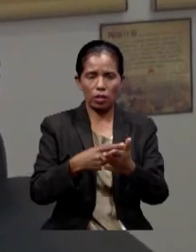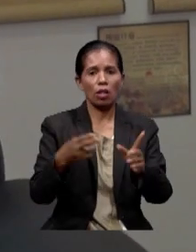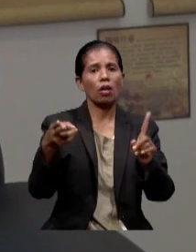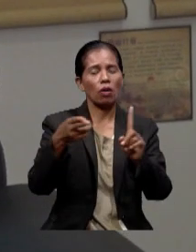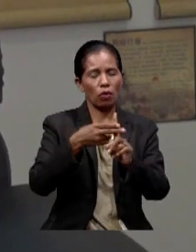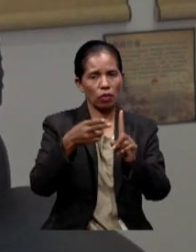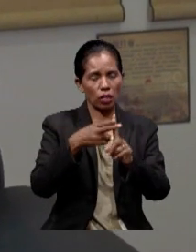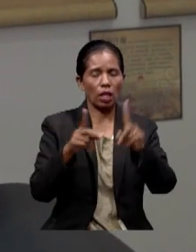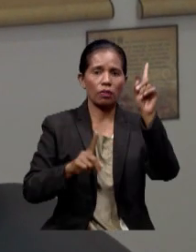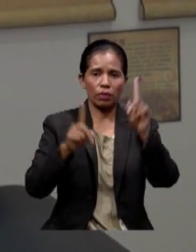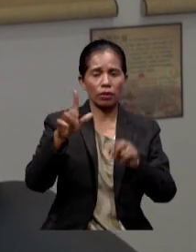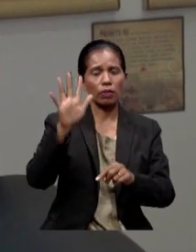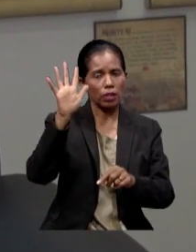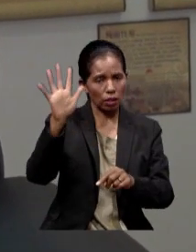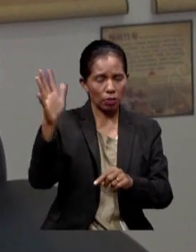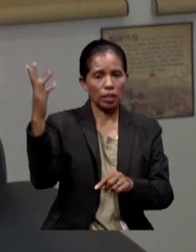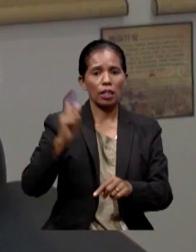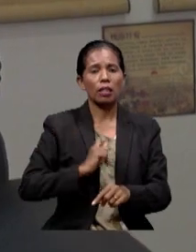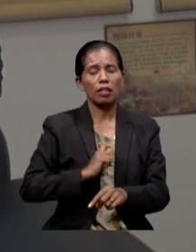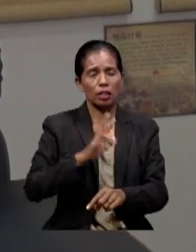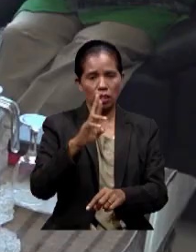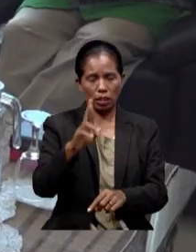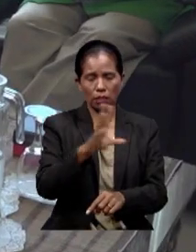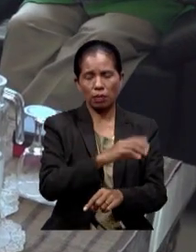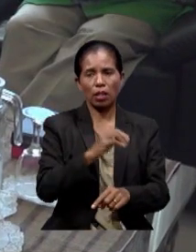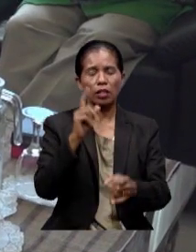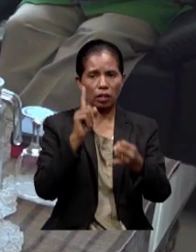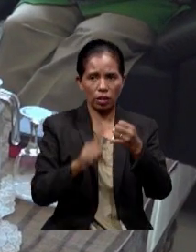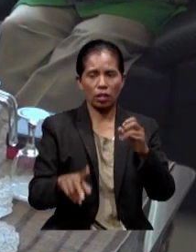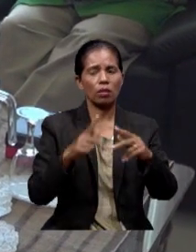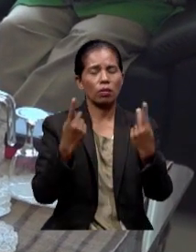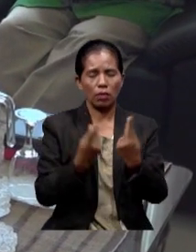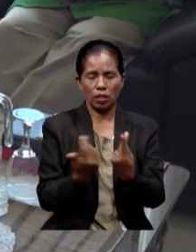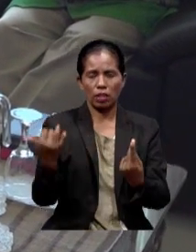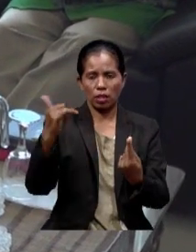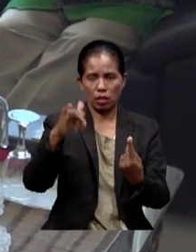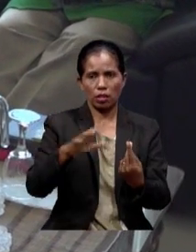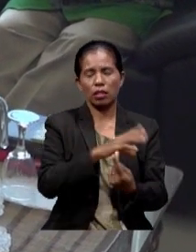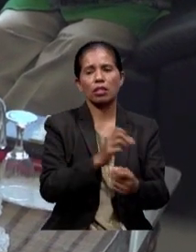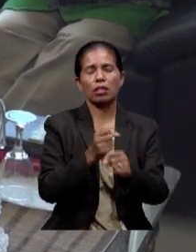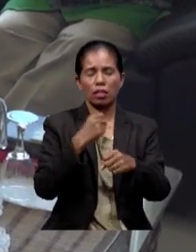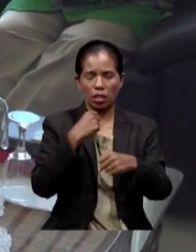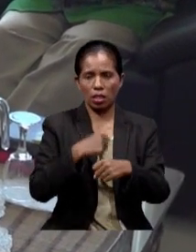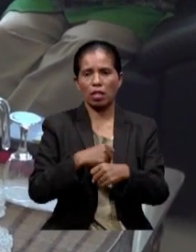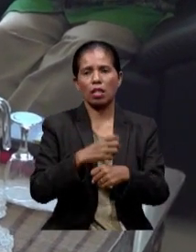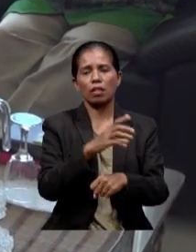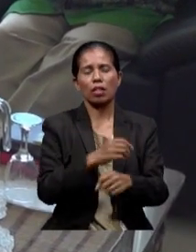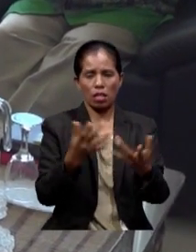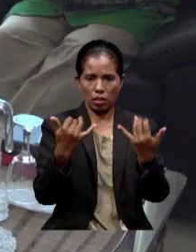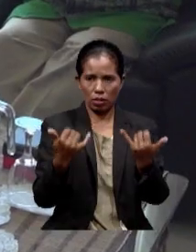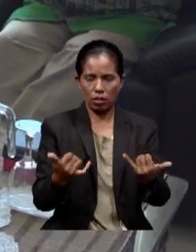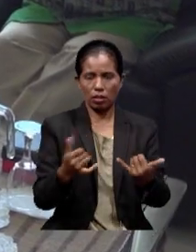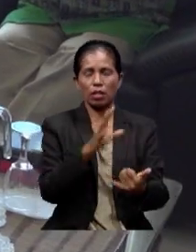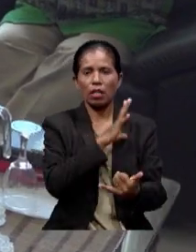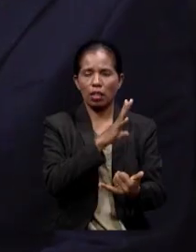e hatasitolo are Tibanian e ao na fase final no Companhia Sirnebe Maxe Construi obra ne. No dadaung ne se